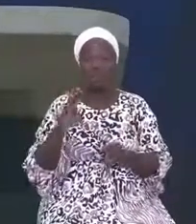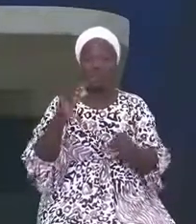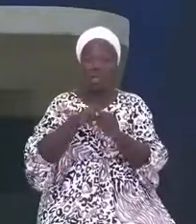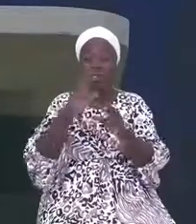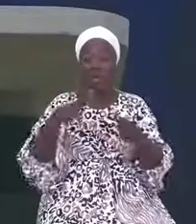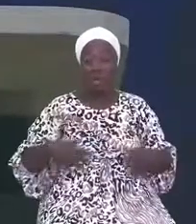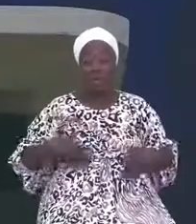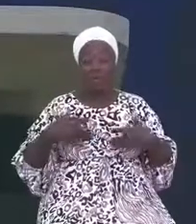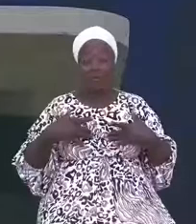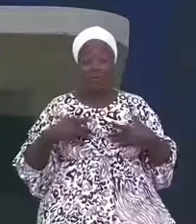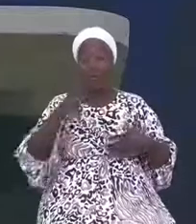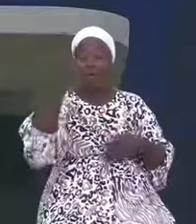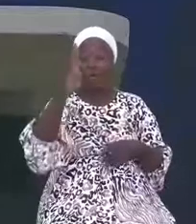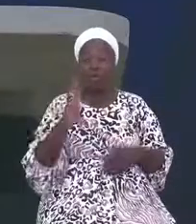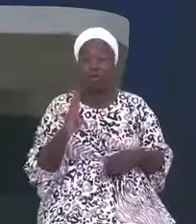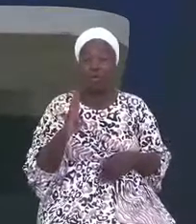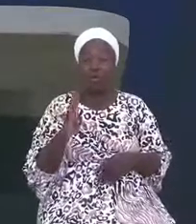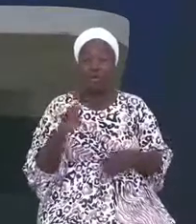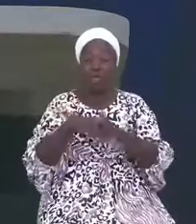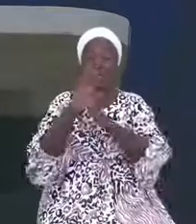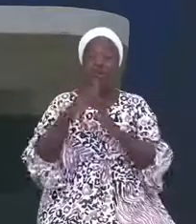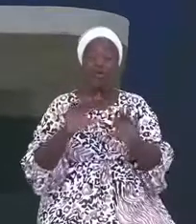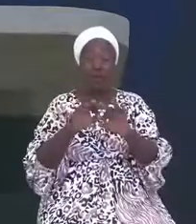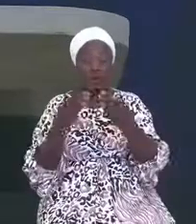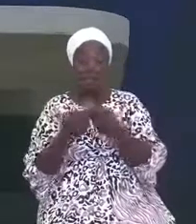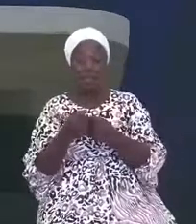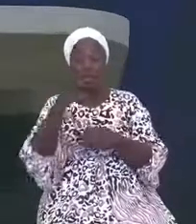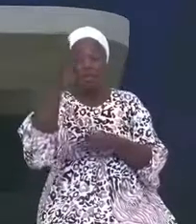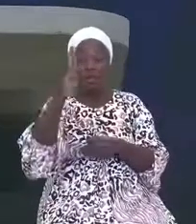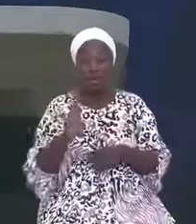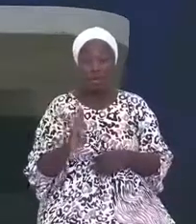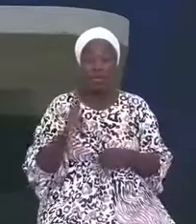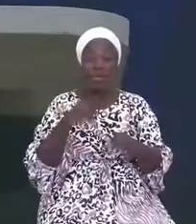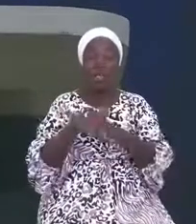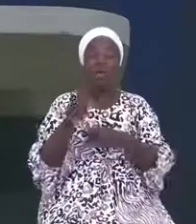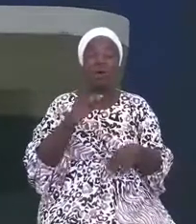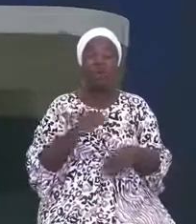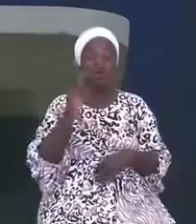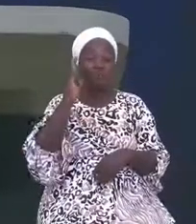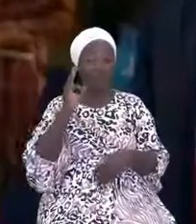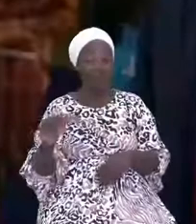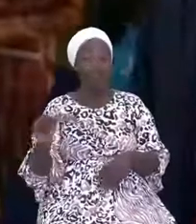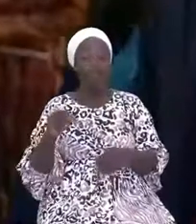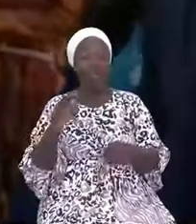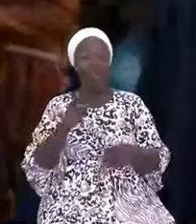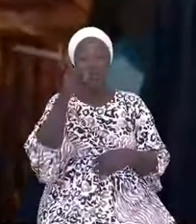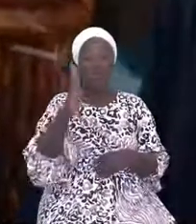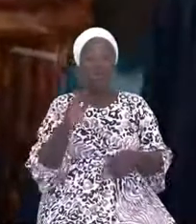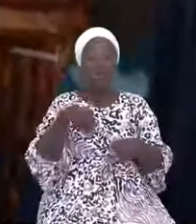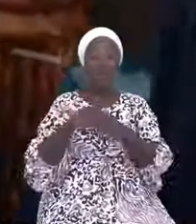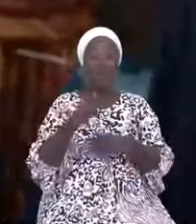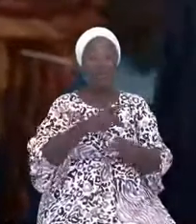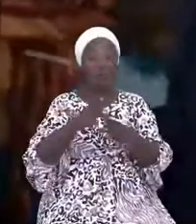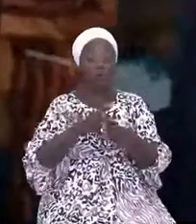vie, Dieu, dans ta famille, Dieu, dans ton ministère, Dieu, dans ta